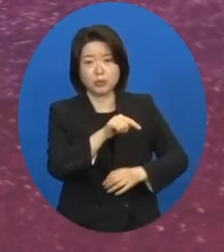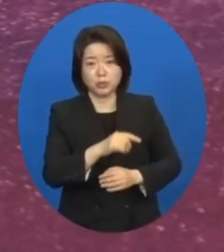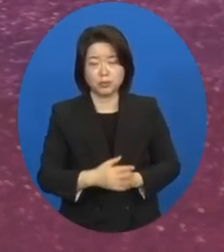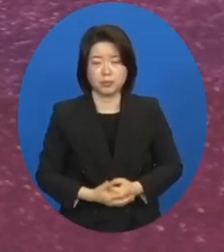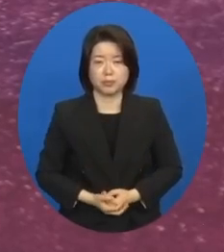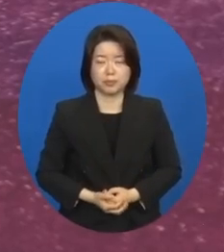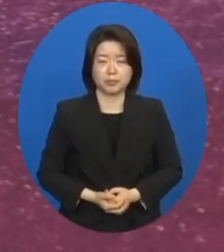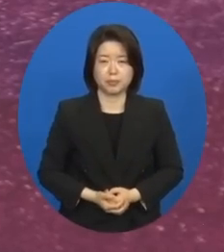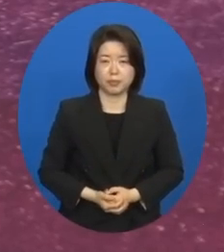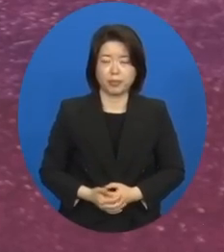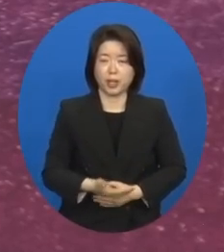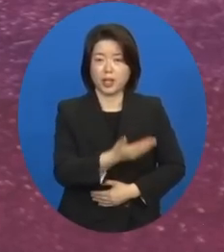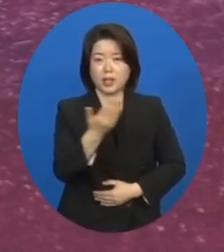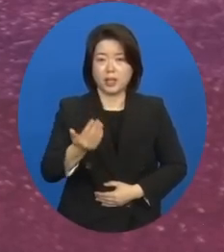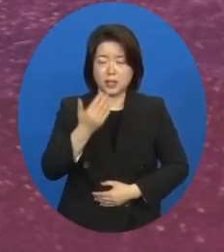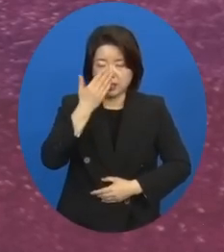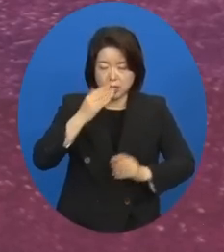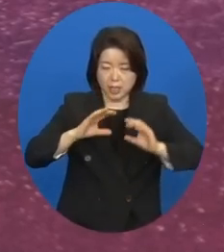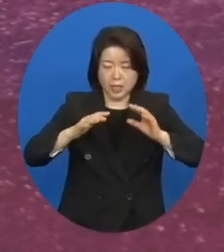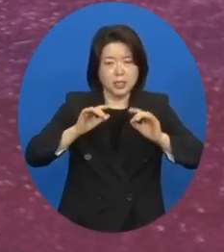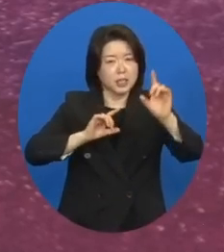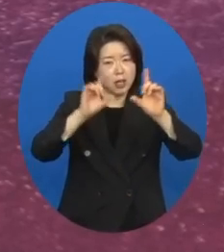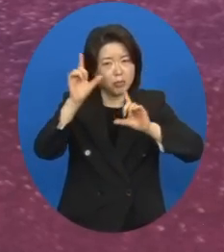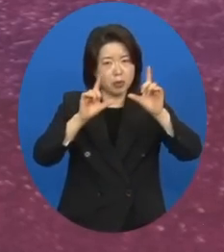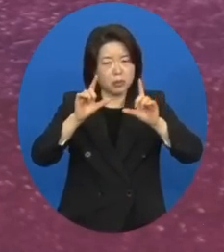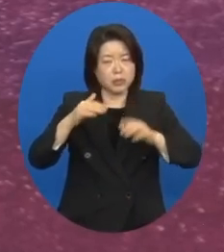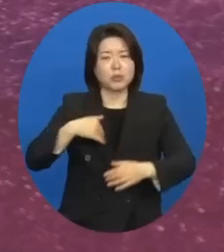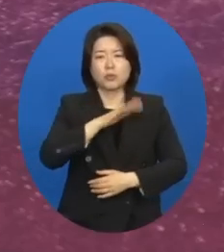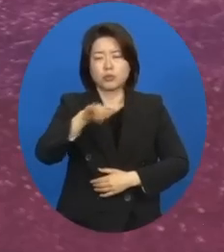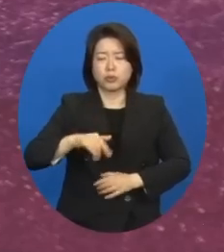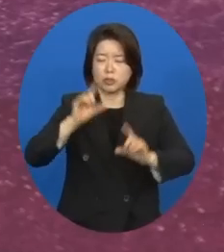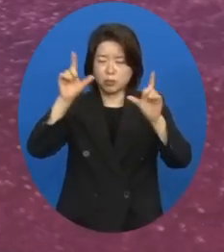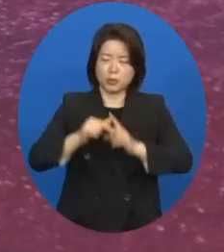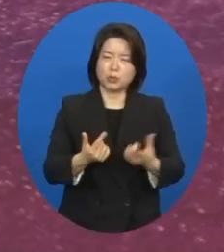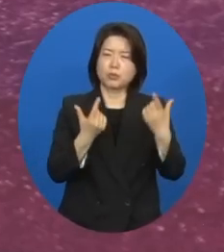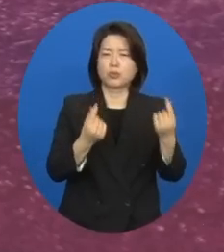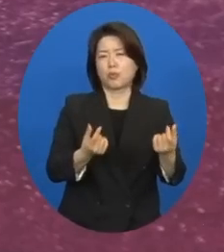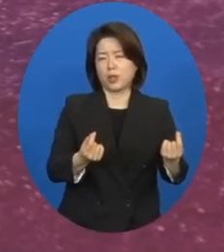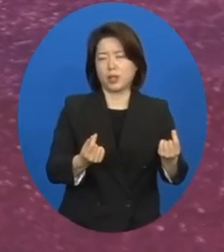여러분, 이스라엘 백성의 모습이 실상 우리의 모습일 때가 있지 않습니까?